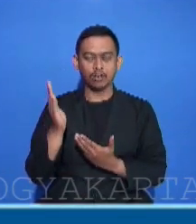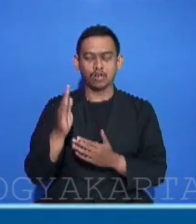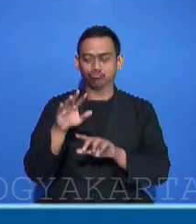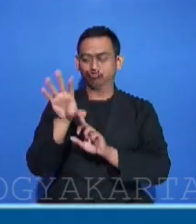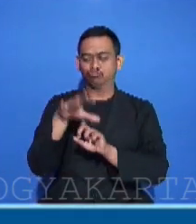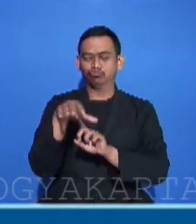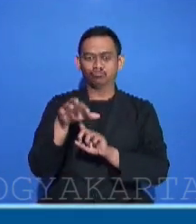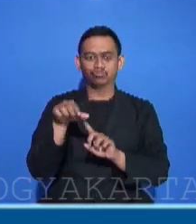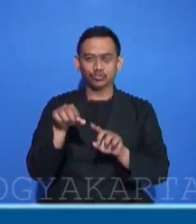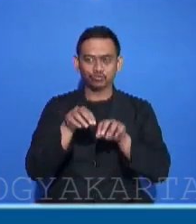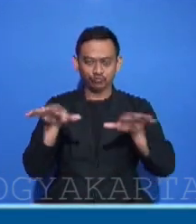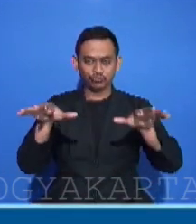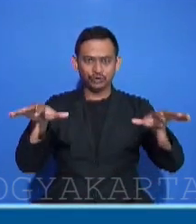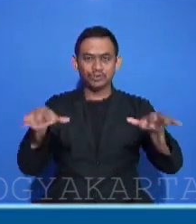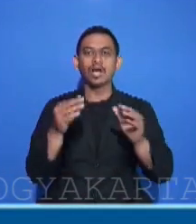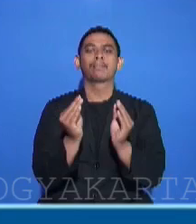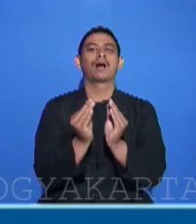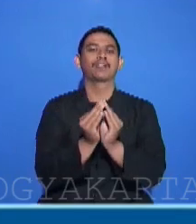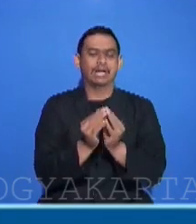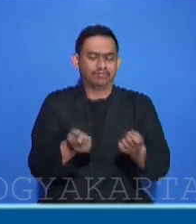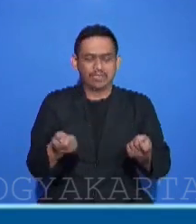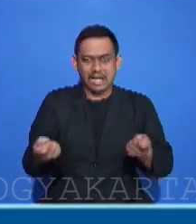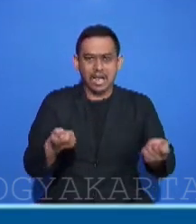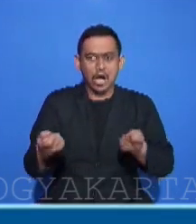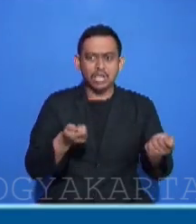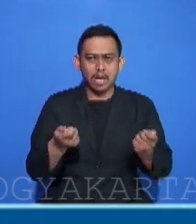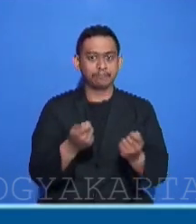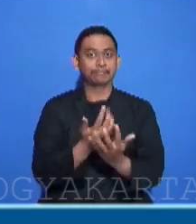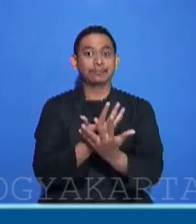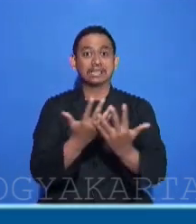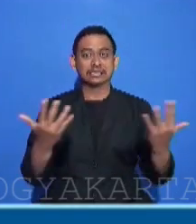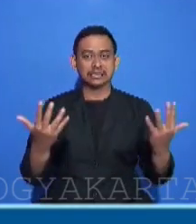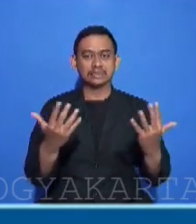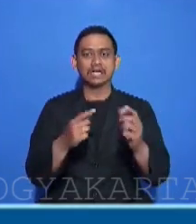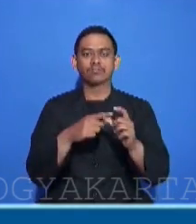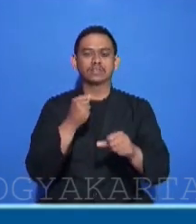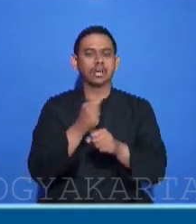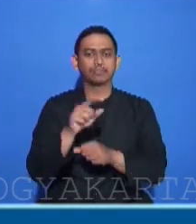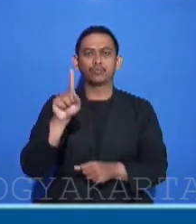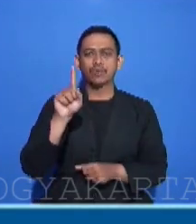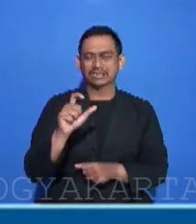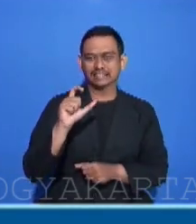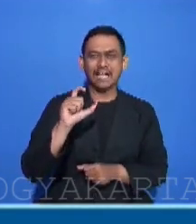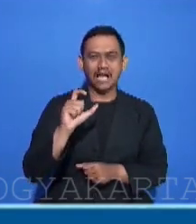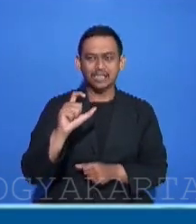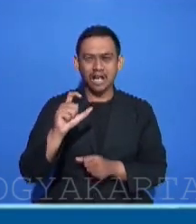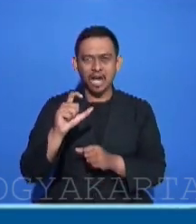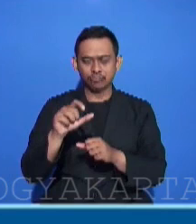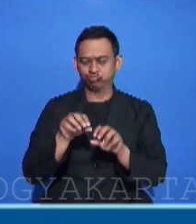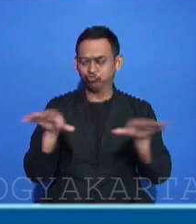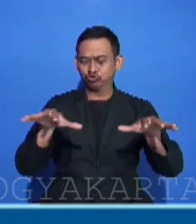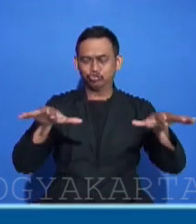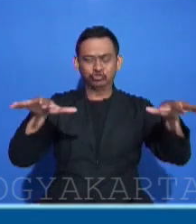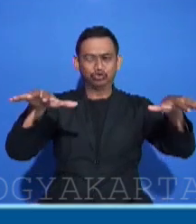Ning sudarnoto wargo Srigading Bantul sudah ini pun Mami sistem irigasi otomatis enggang di puncak